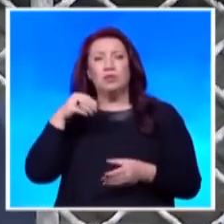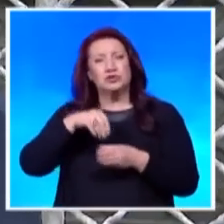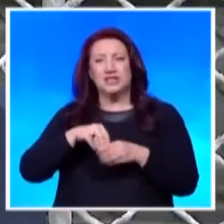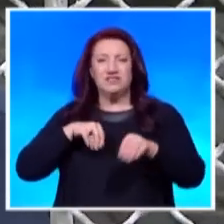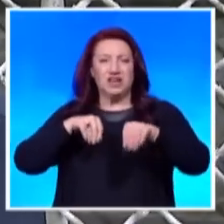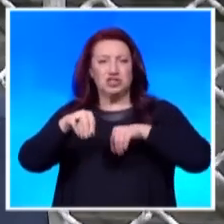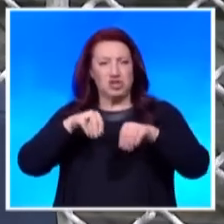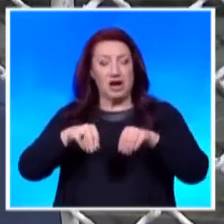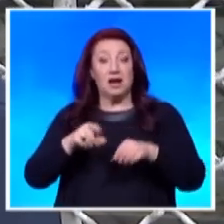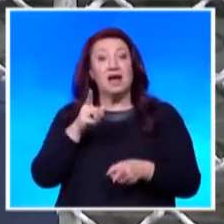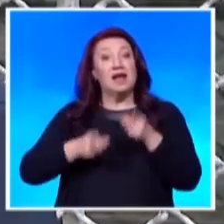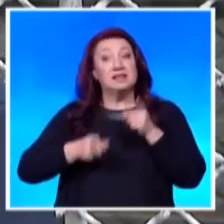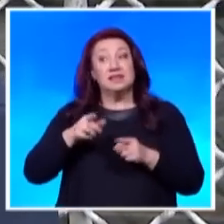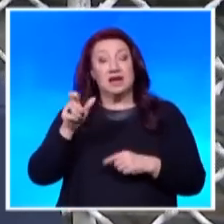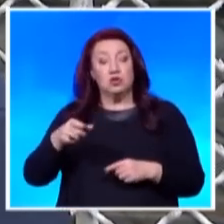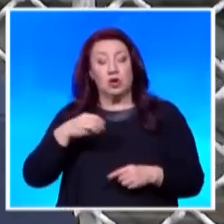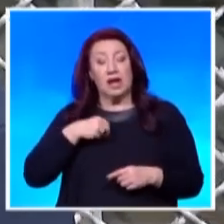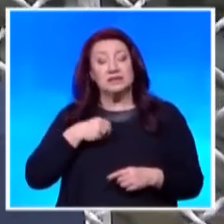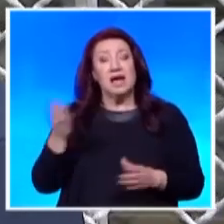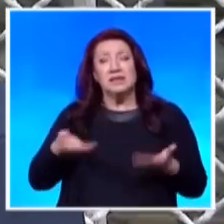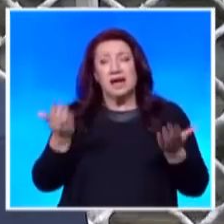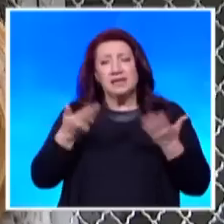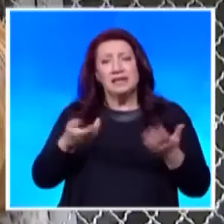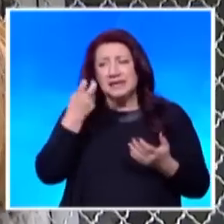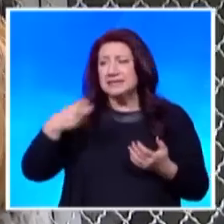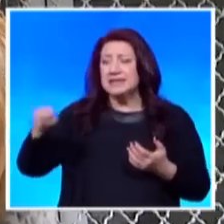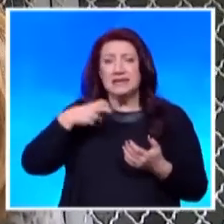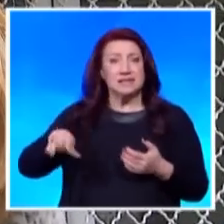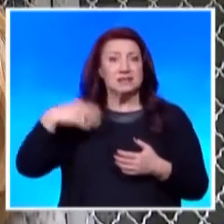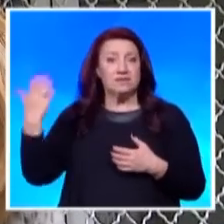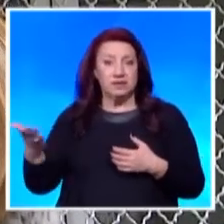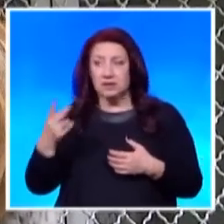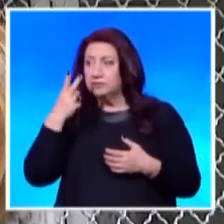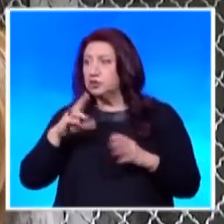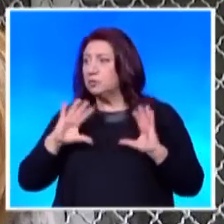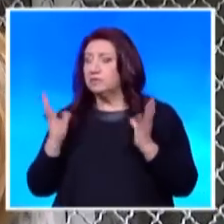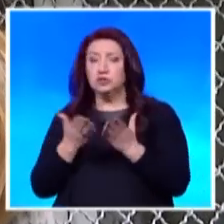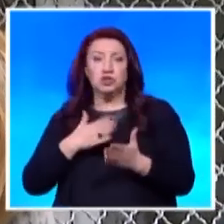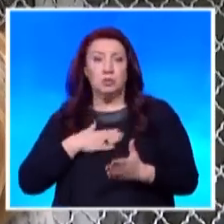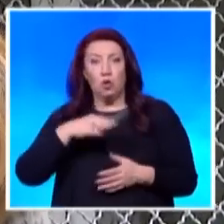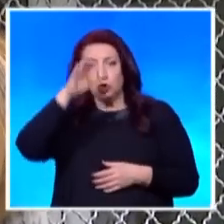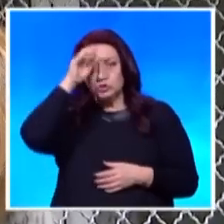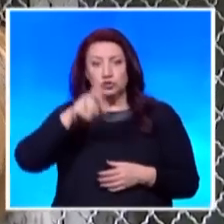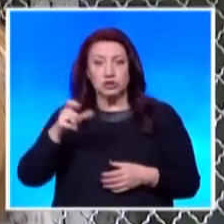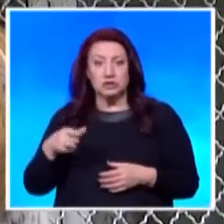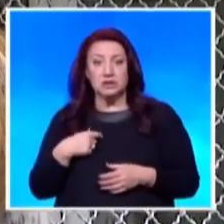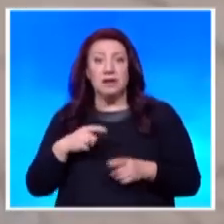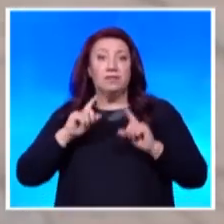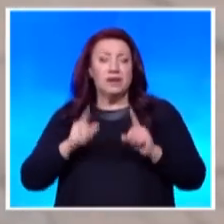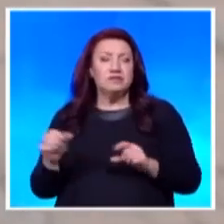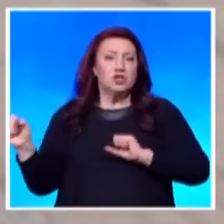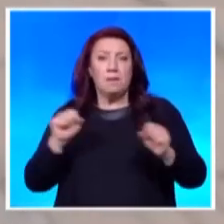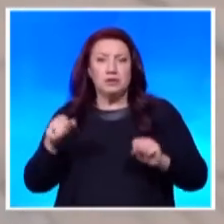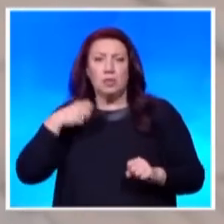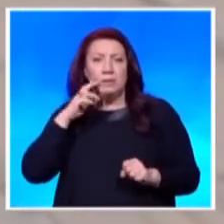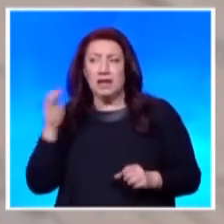и там бяха всички мои съученици. И трябваше да реагираме бързо и веднага дойдохме да ги вземем. В него